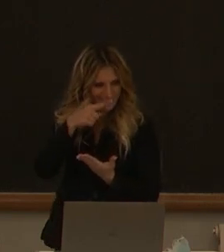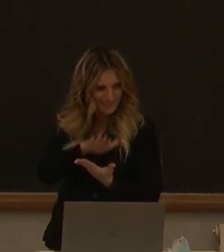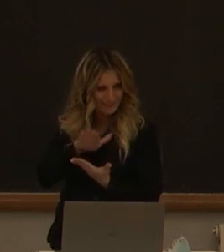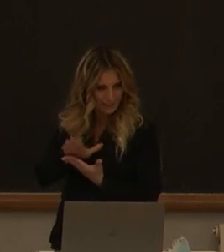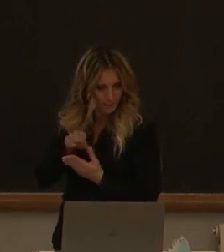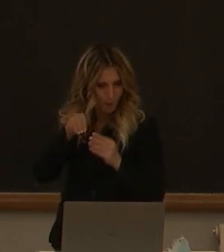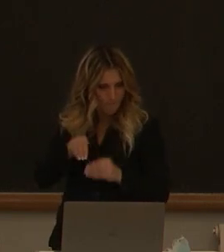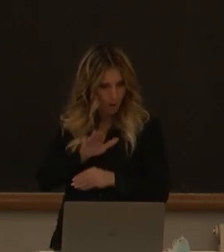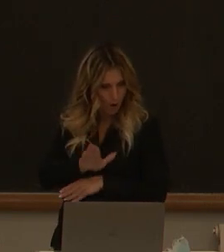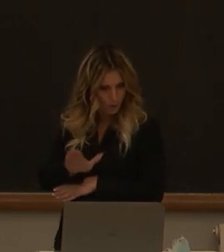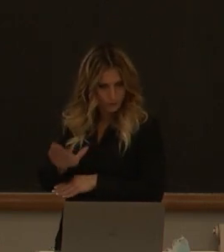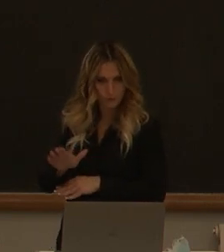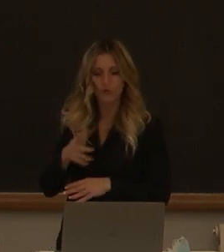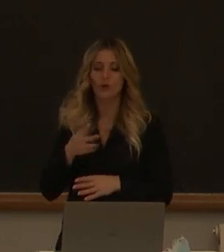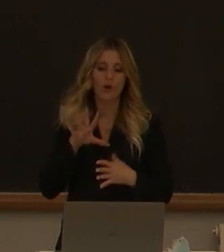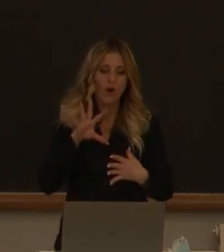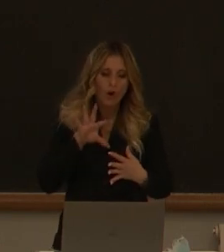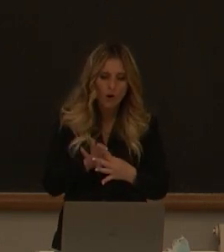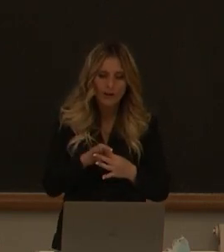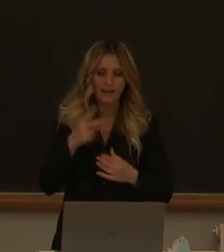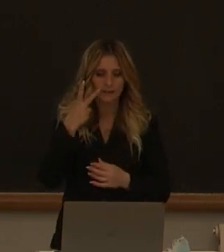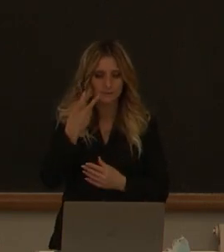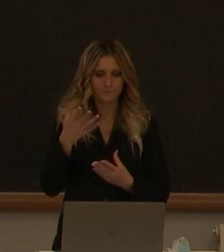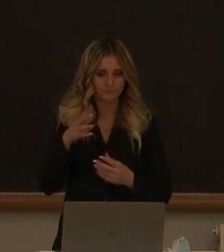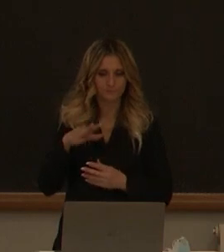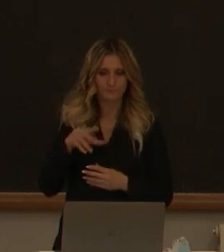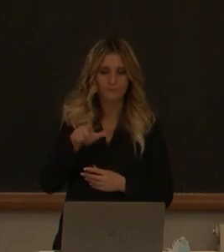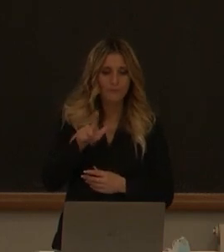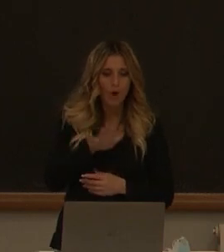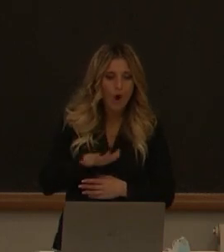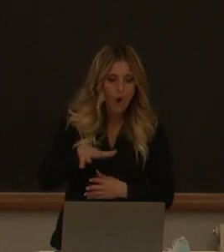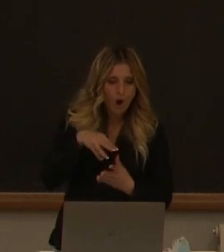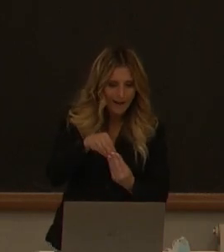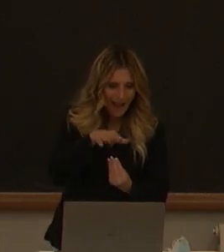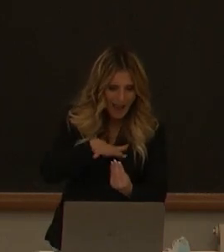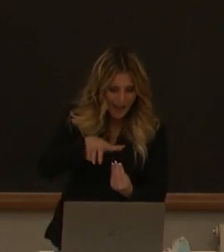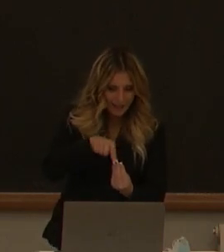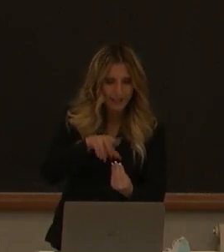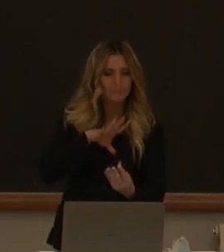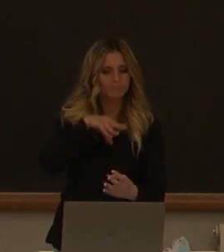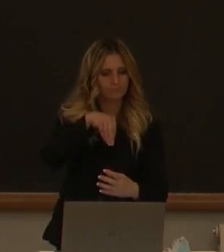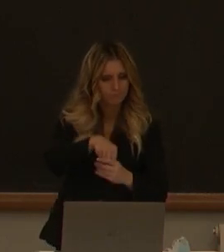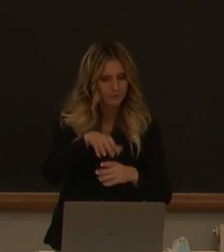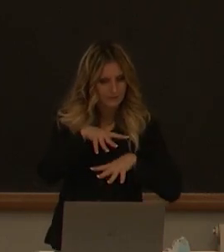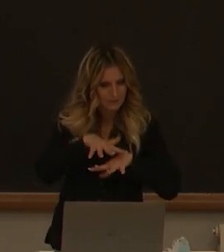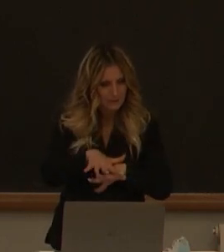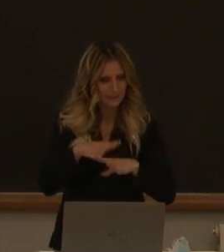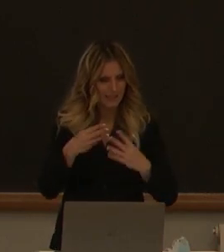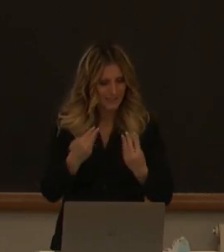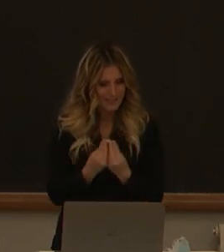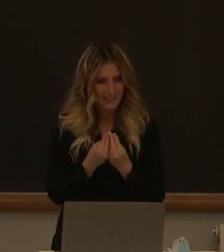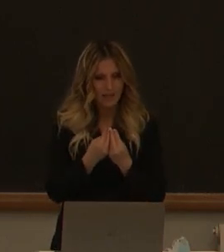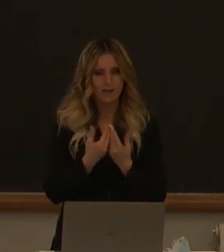legati a tutto quello che è anche le comunità locali, okay? Integrati con gli altri settori, ad esempio